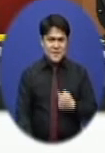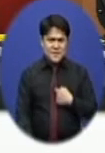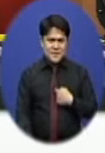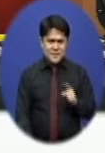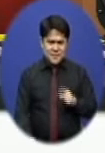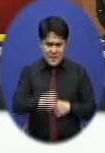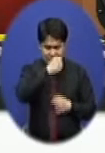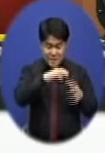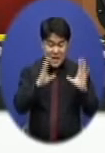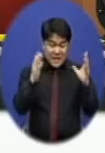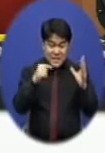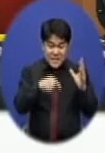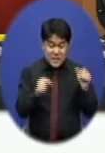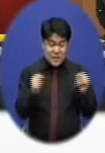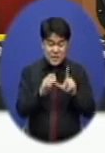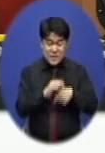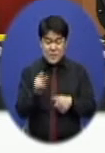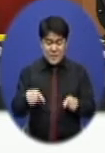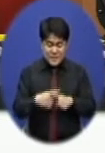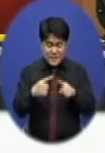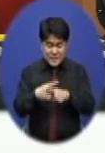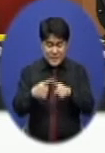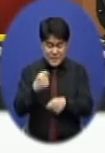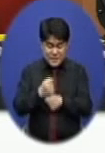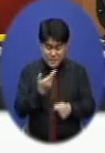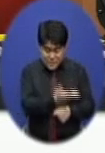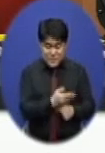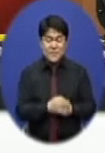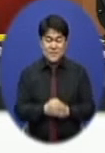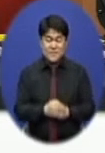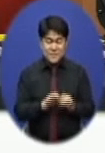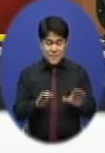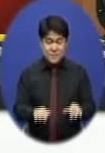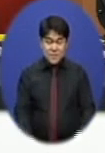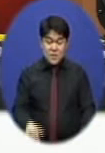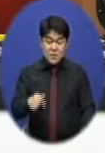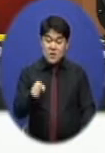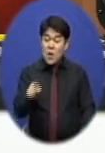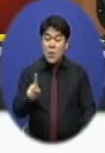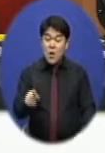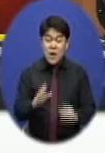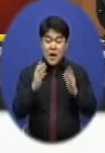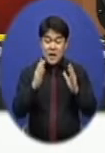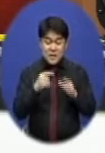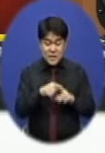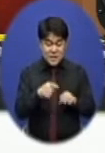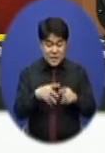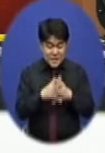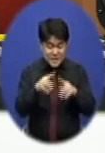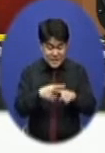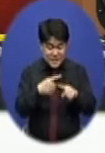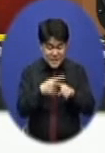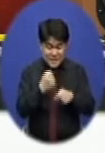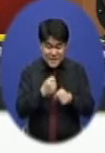아프리카 애기들. 예. 겨울이면 이제 그거 짜서 보내고. 네. 그거 해요. 그게 뭐예요? 아프리카 애기들. 그